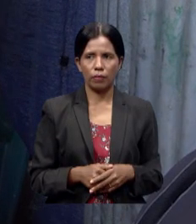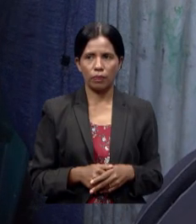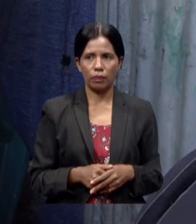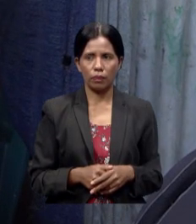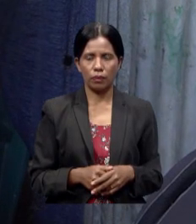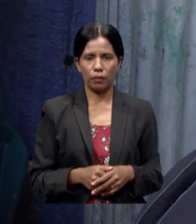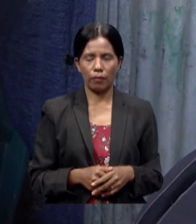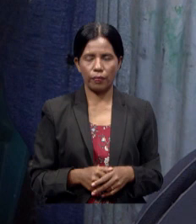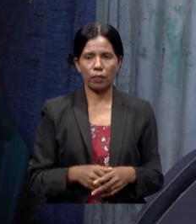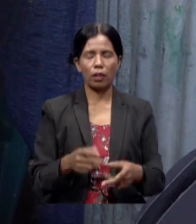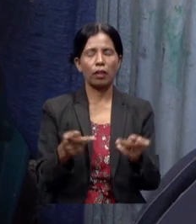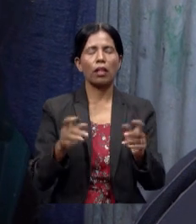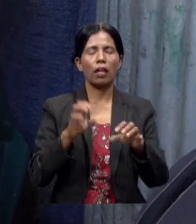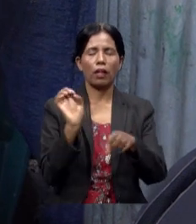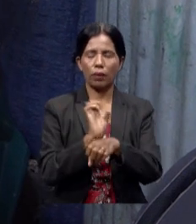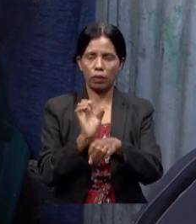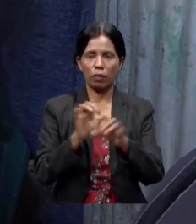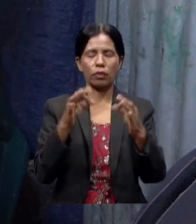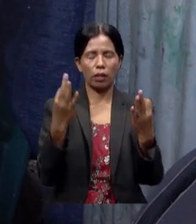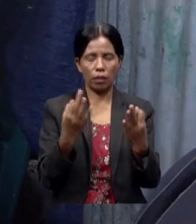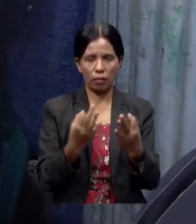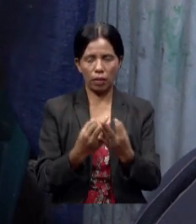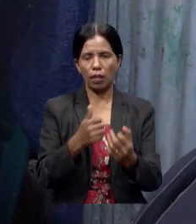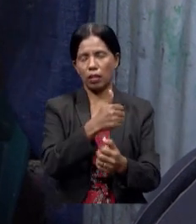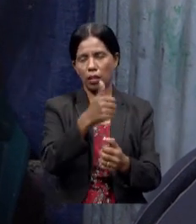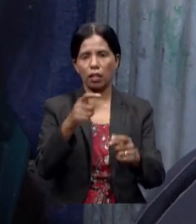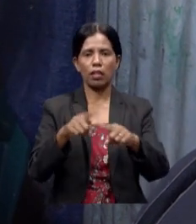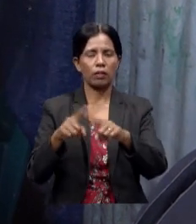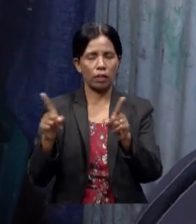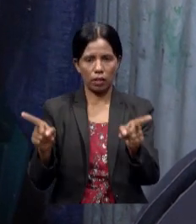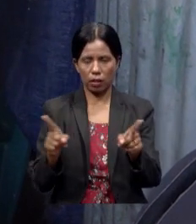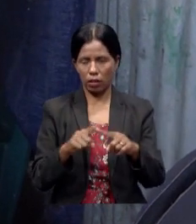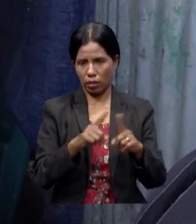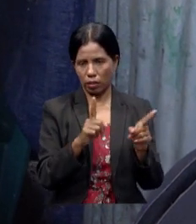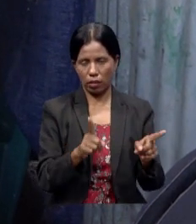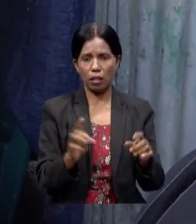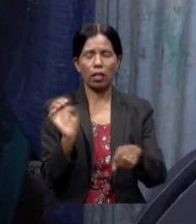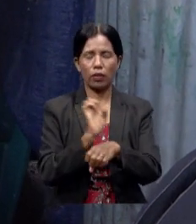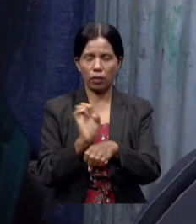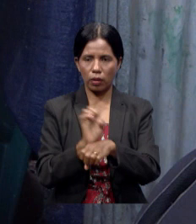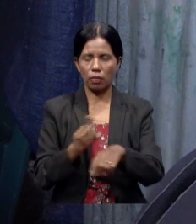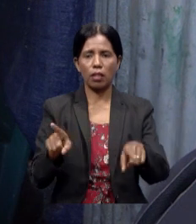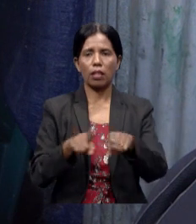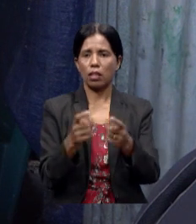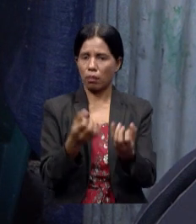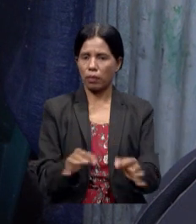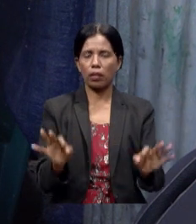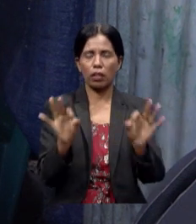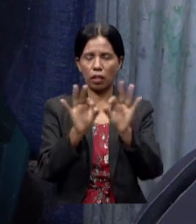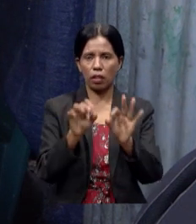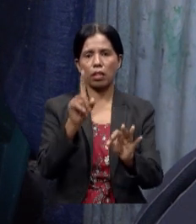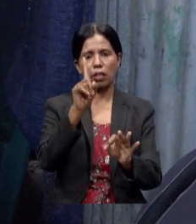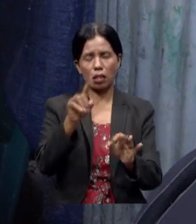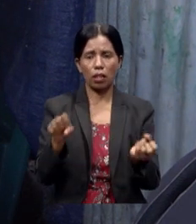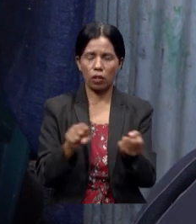Kondisau ekonomia familia ida klahanesa. Ekonomia nudar elemento importante ida ho di